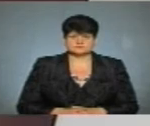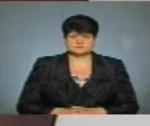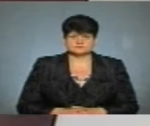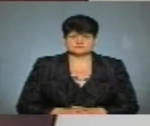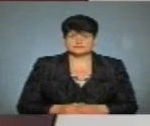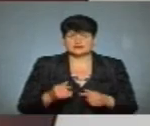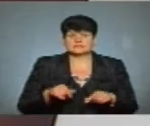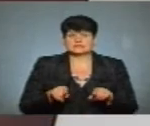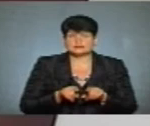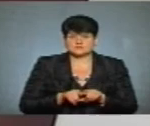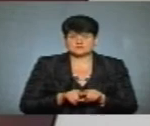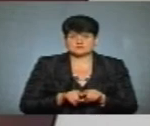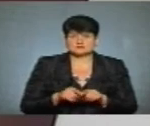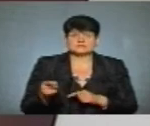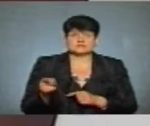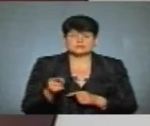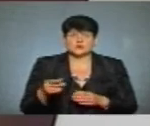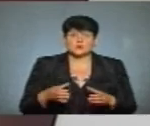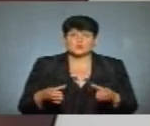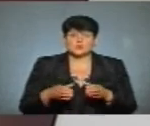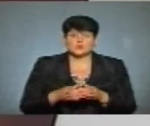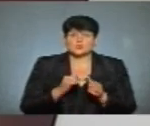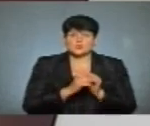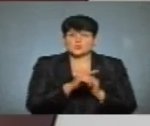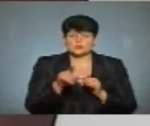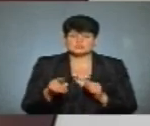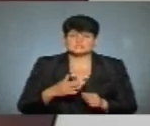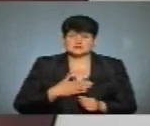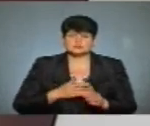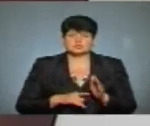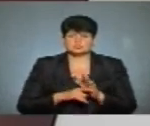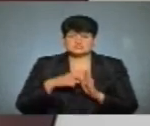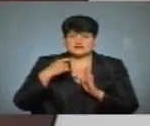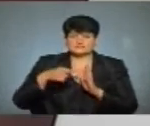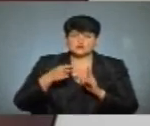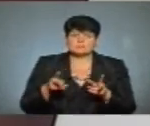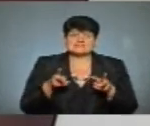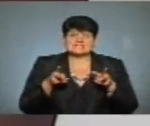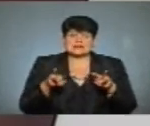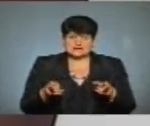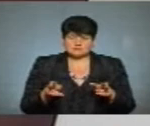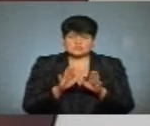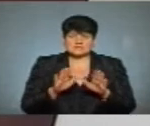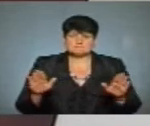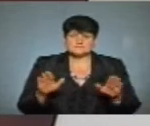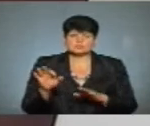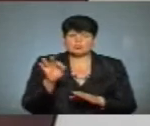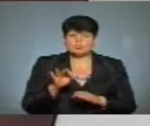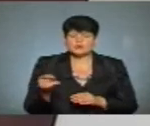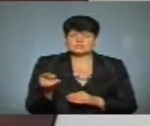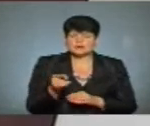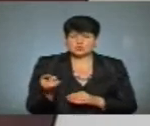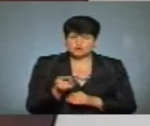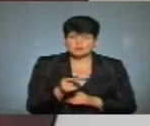І також тернопільський гурт «Кожен з нас» розпочав зйомки кліпу на пісню про Тернопіль. За